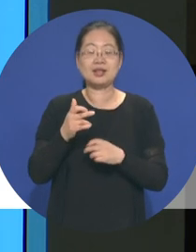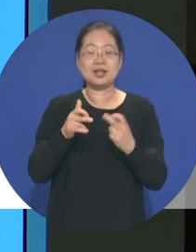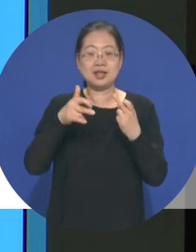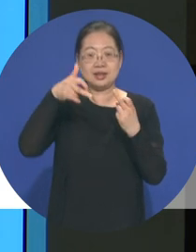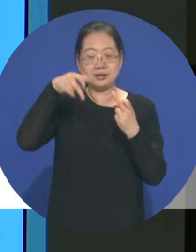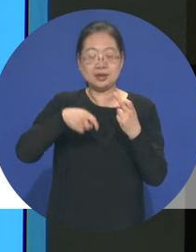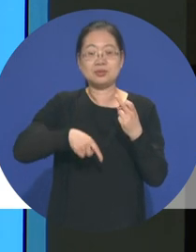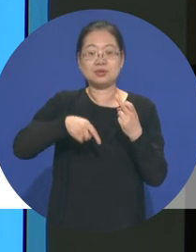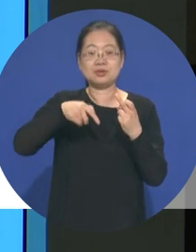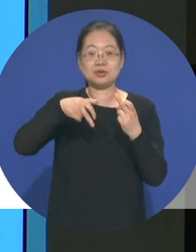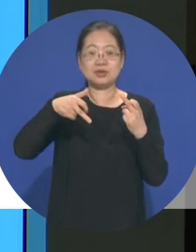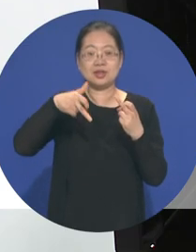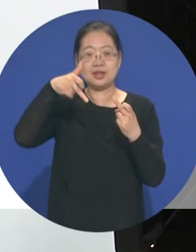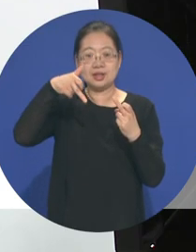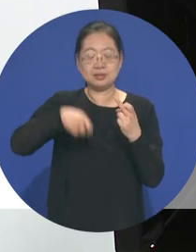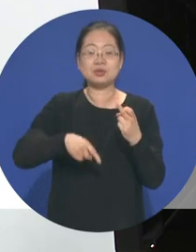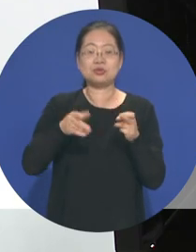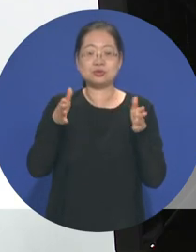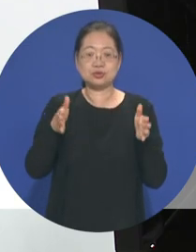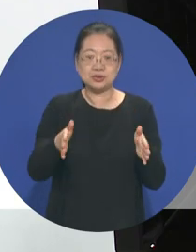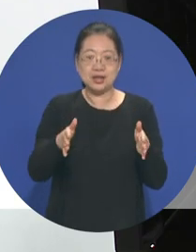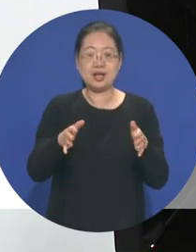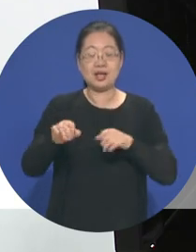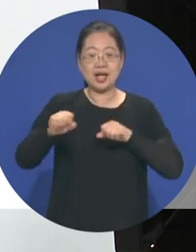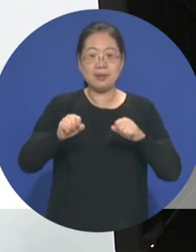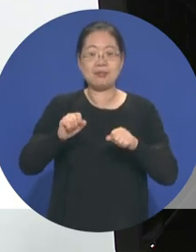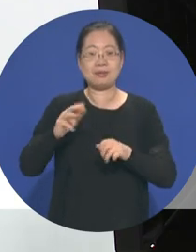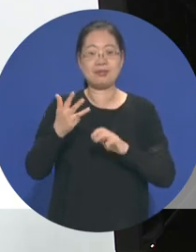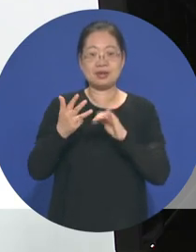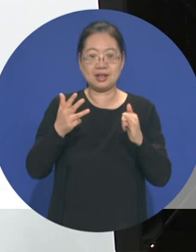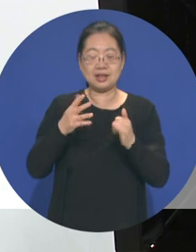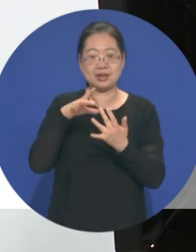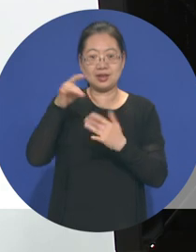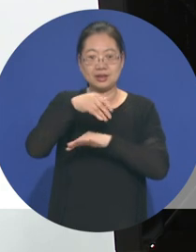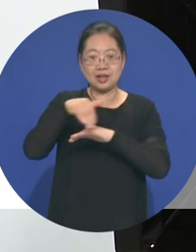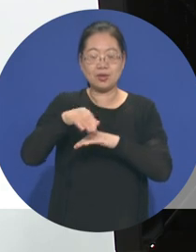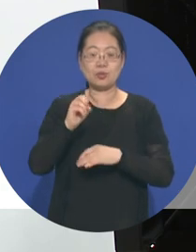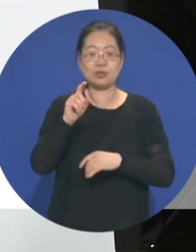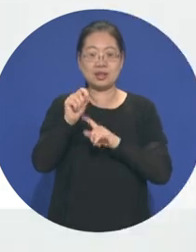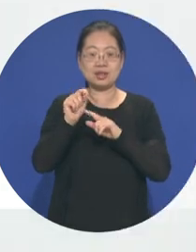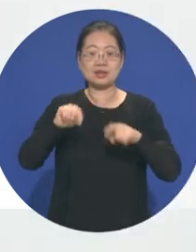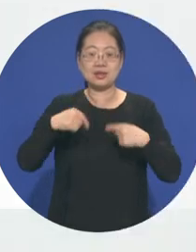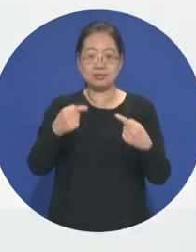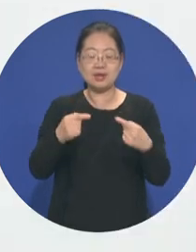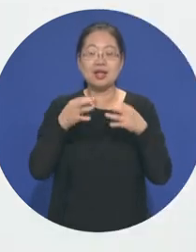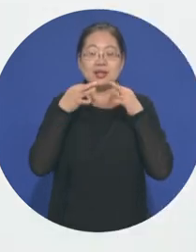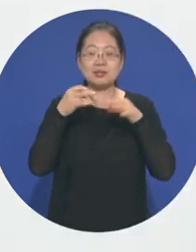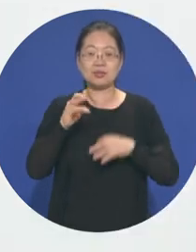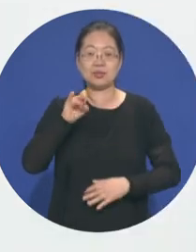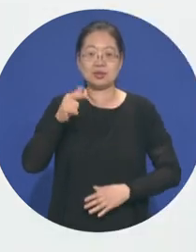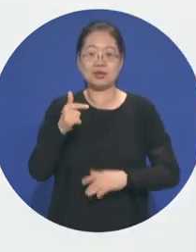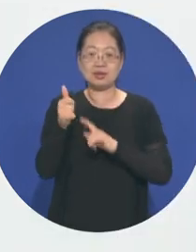프로젝트를 진행할 최종 800명을 확정할 계획입니다. 오리엔테이션에 참석한 김동연